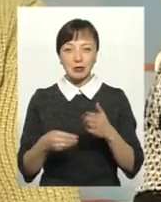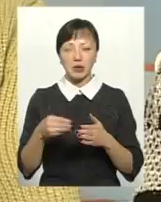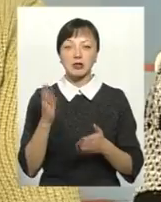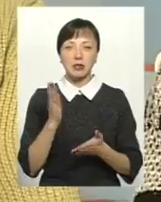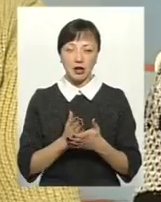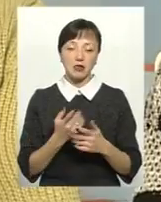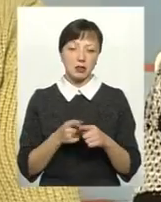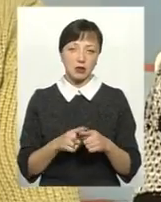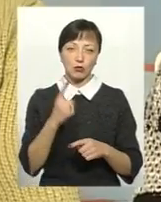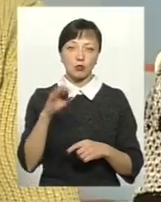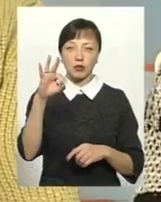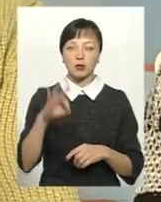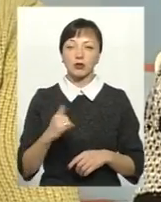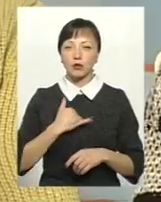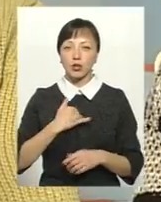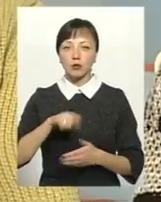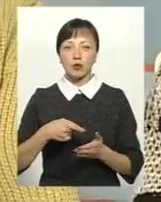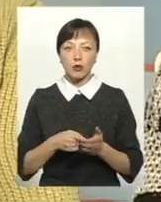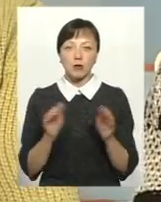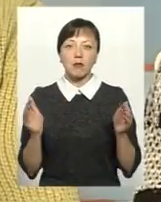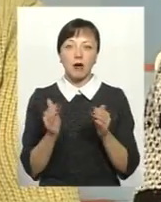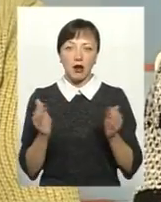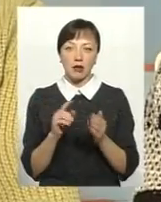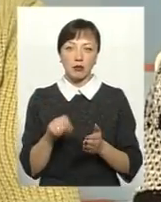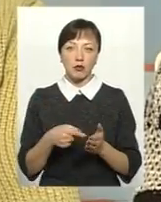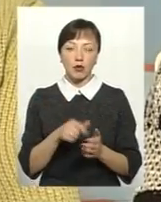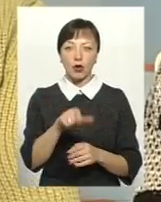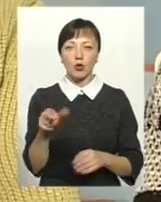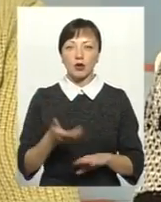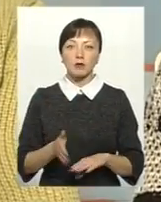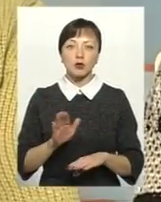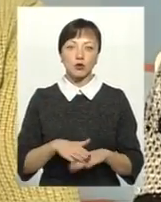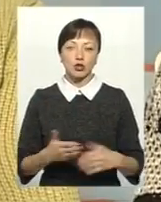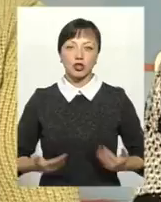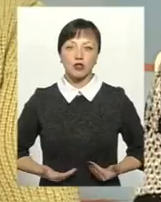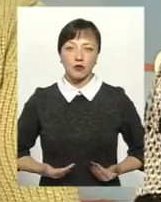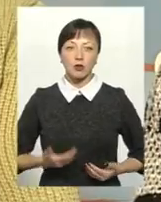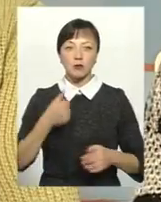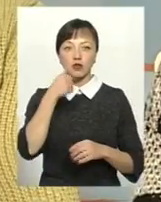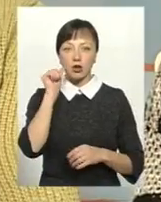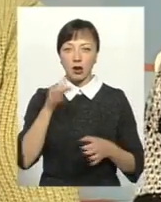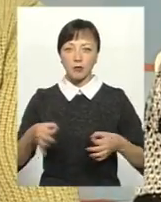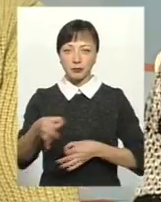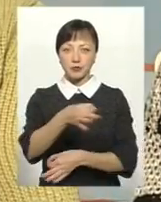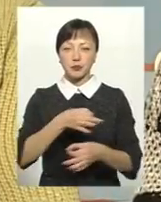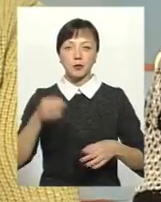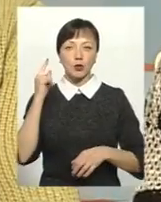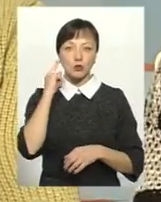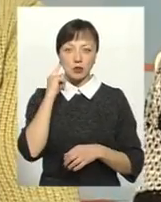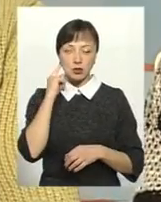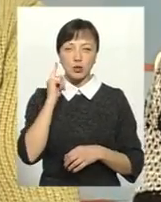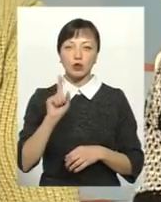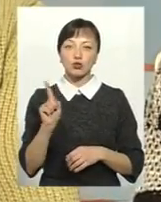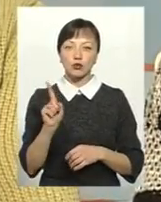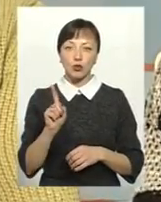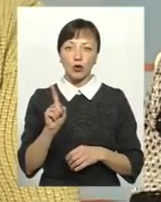это однозначно. И в нашем городе, в маленьком городе, людям очень сложно живется. Мы вчера на круглом столе услышали,